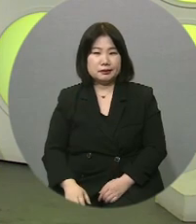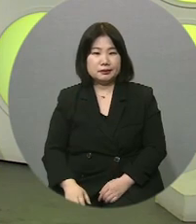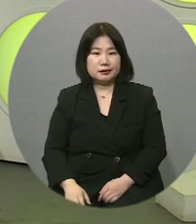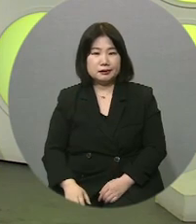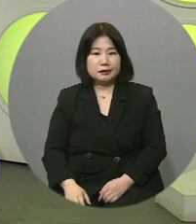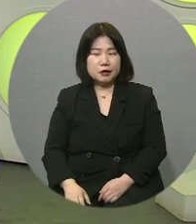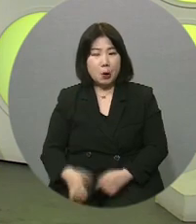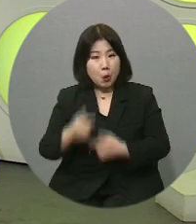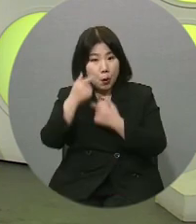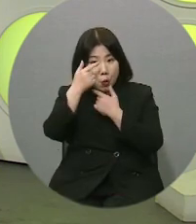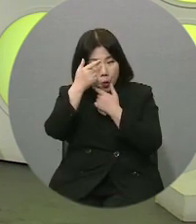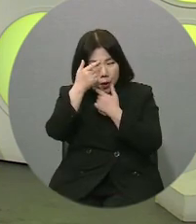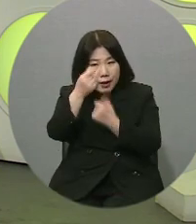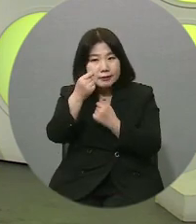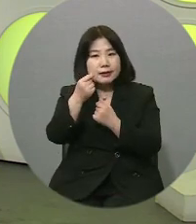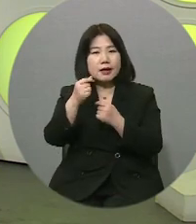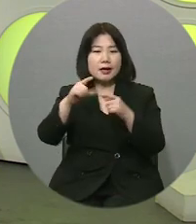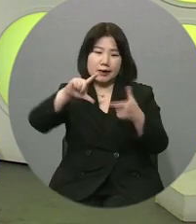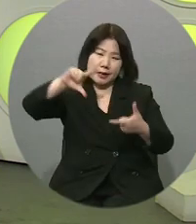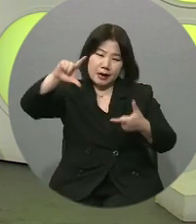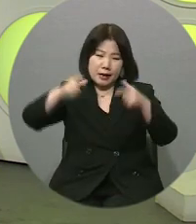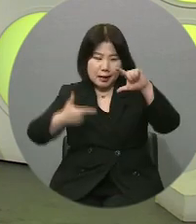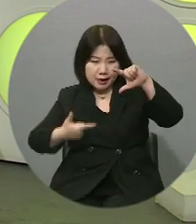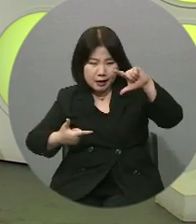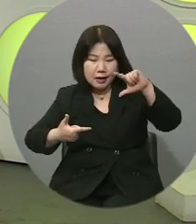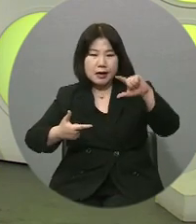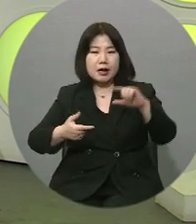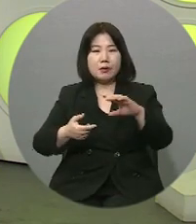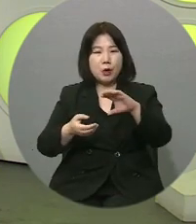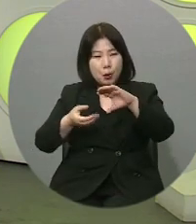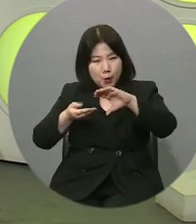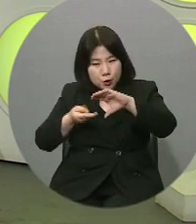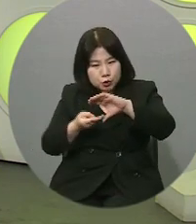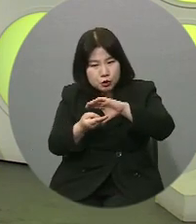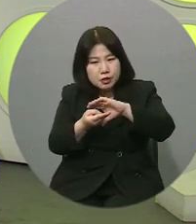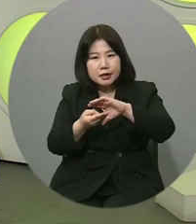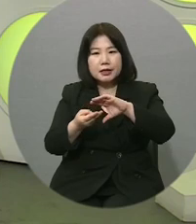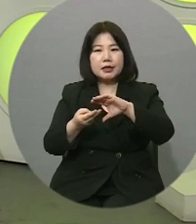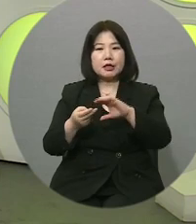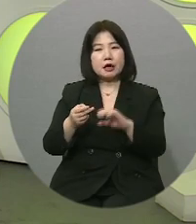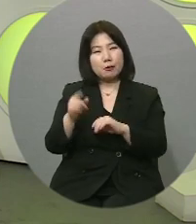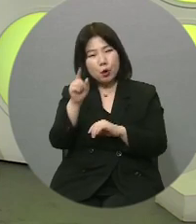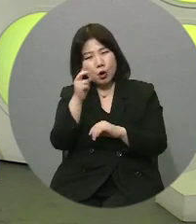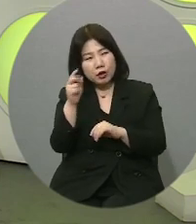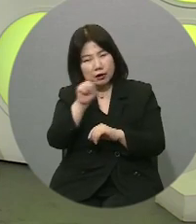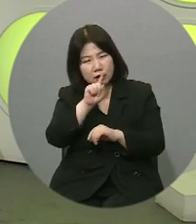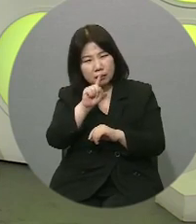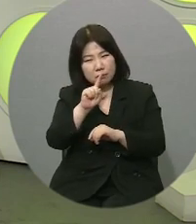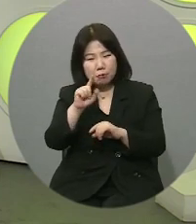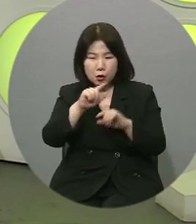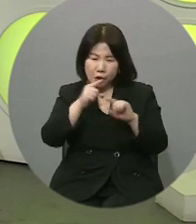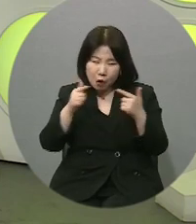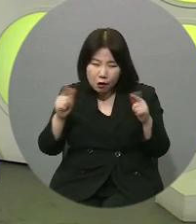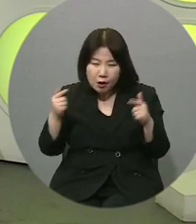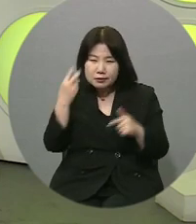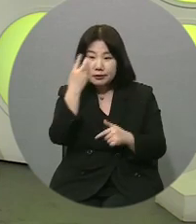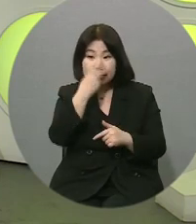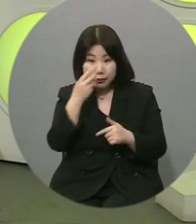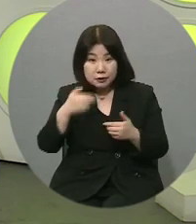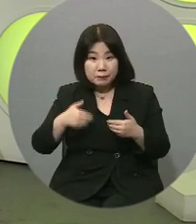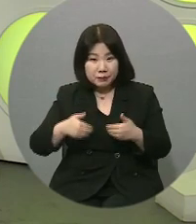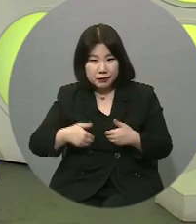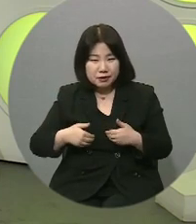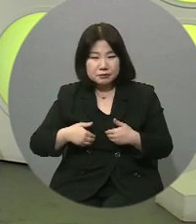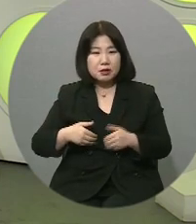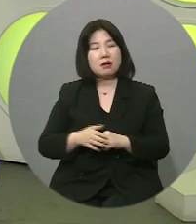정확한 간 크기 측정을 위해서 CT 촬영 등의 과정이 필요하지만 대개 생체간 이식